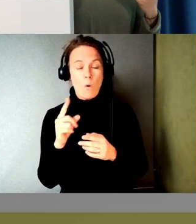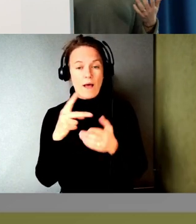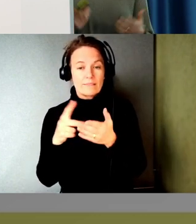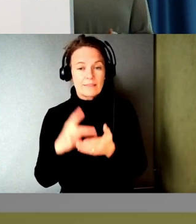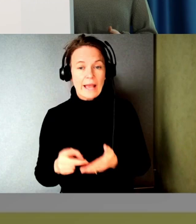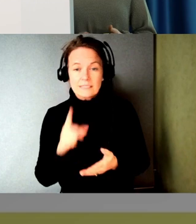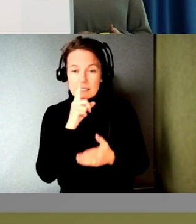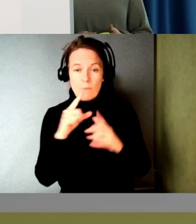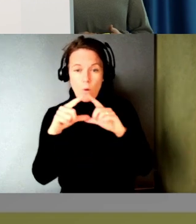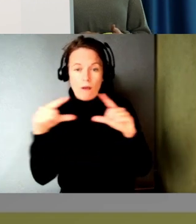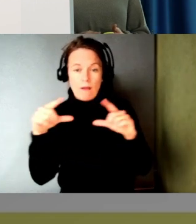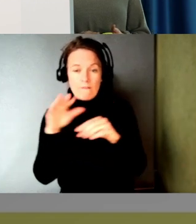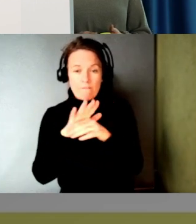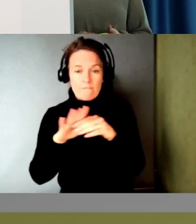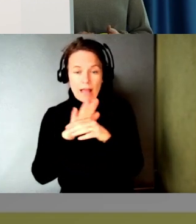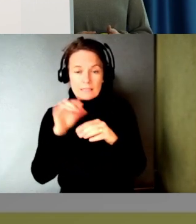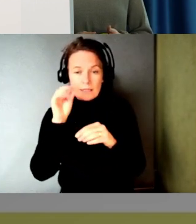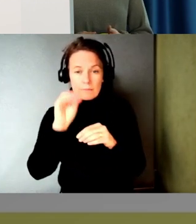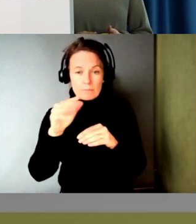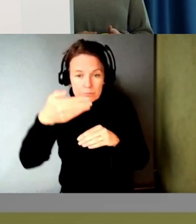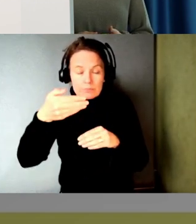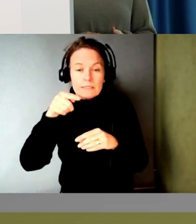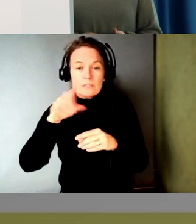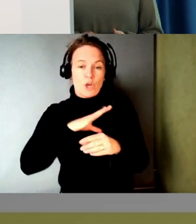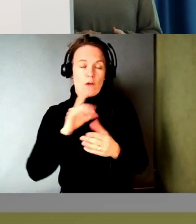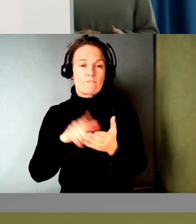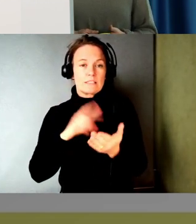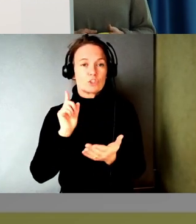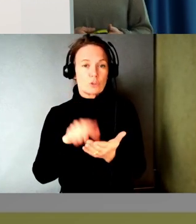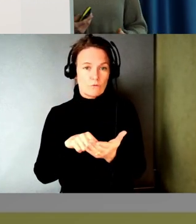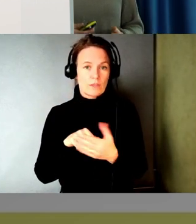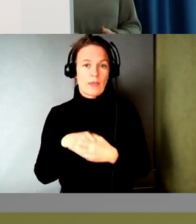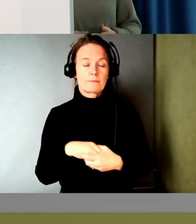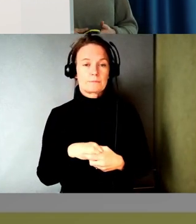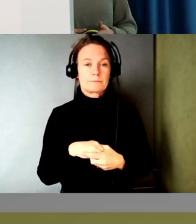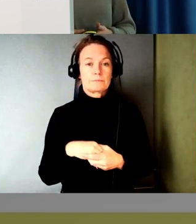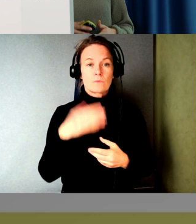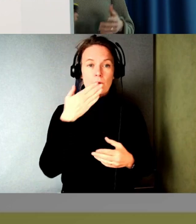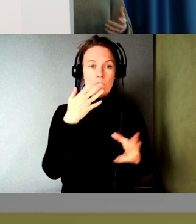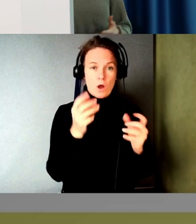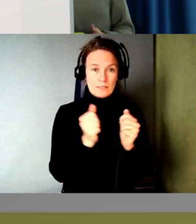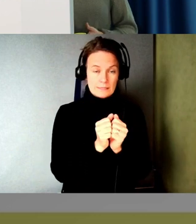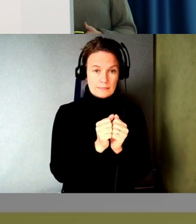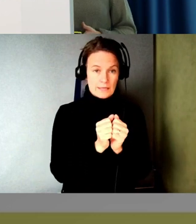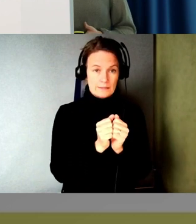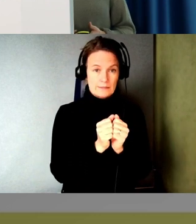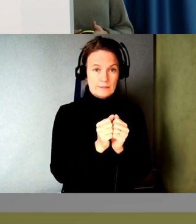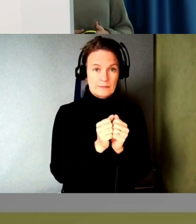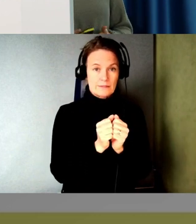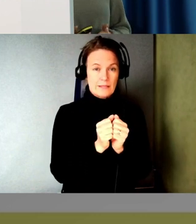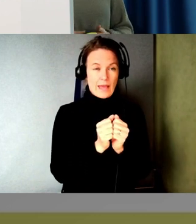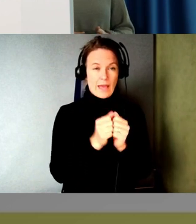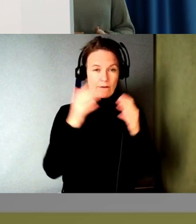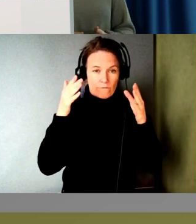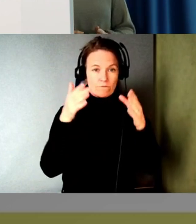ha ett visst syfte som den ska uppfylla och ett bra sätt tycker jag att ringa in syftet